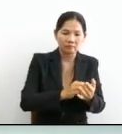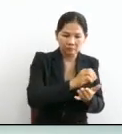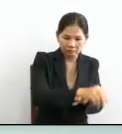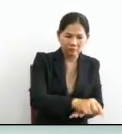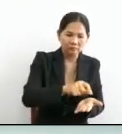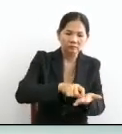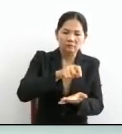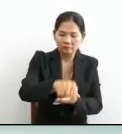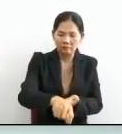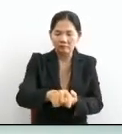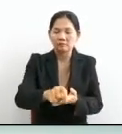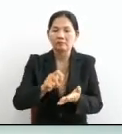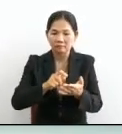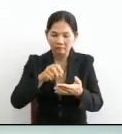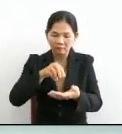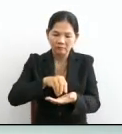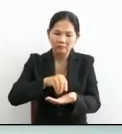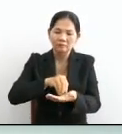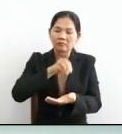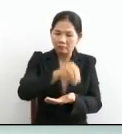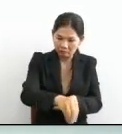khá thế con